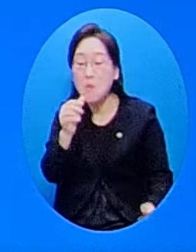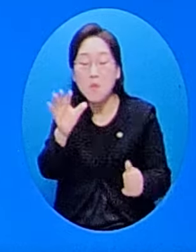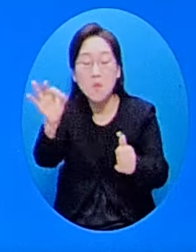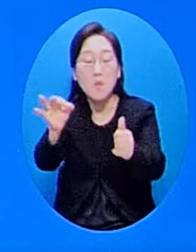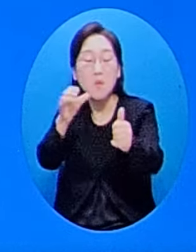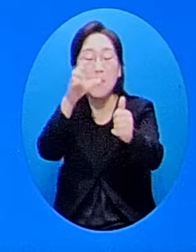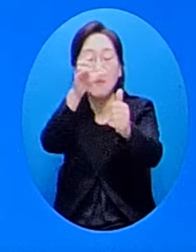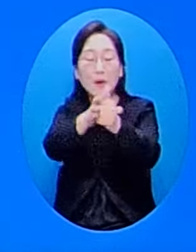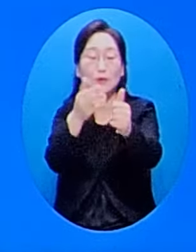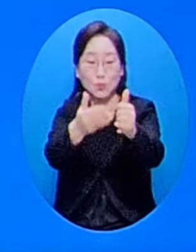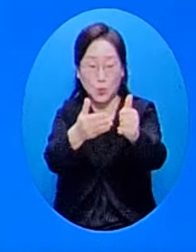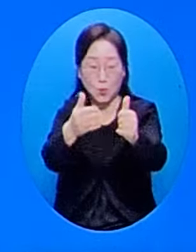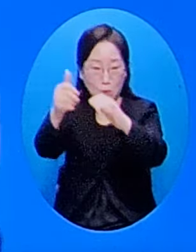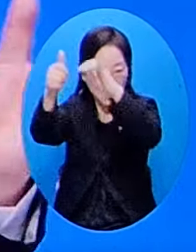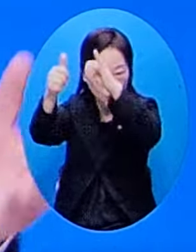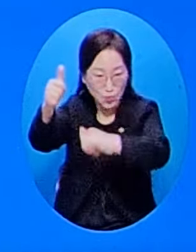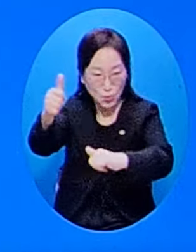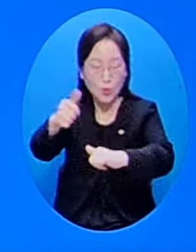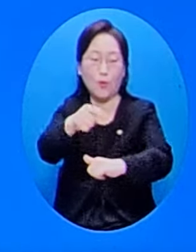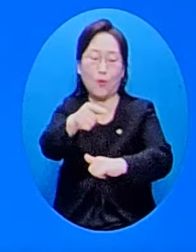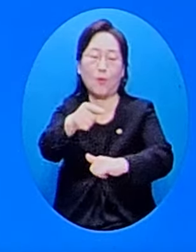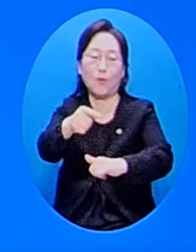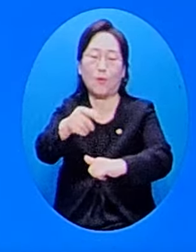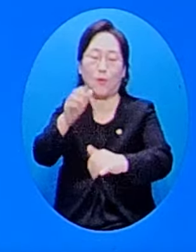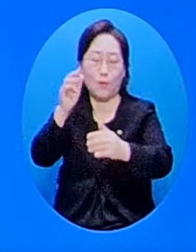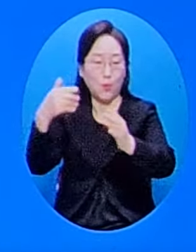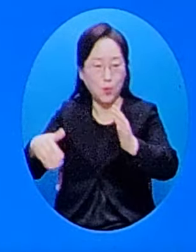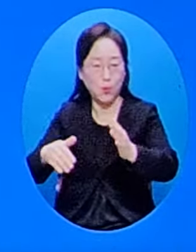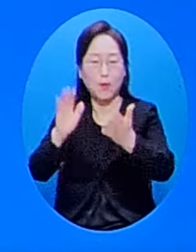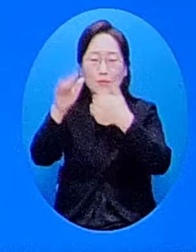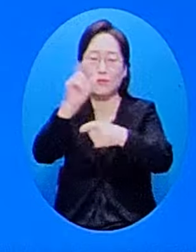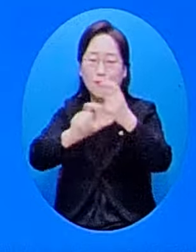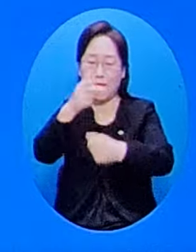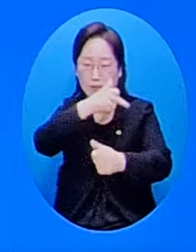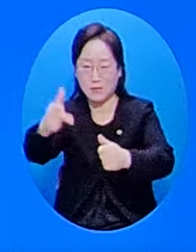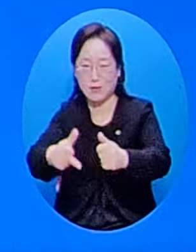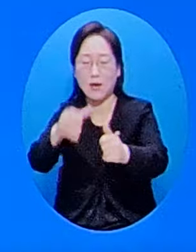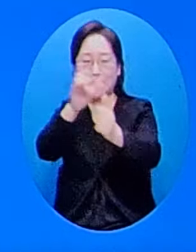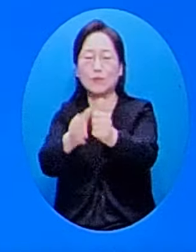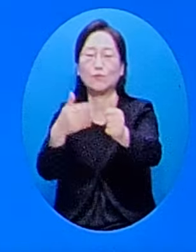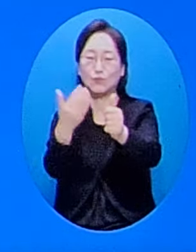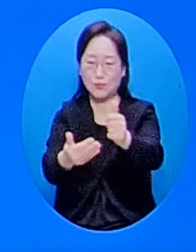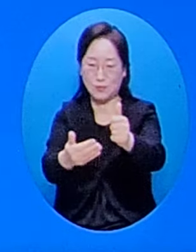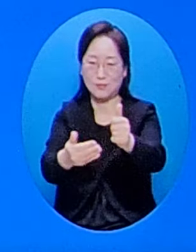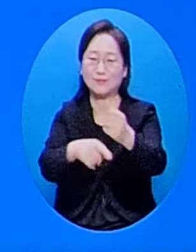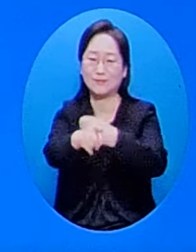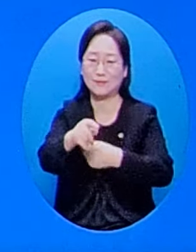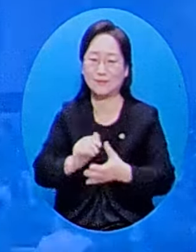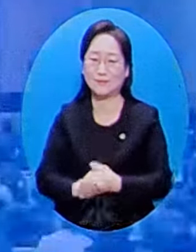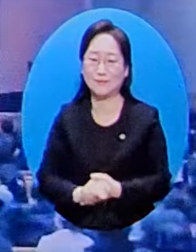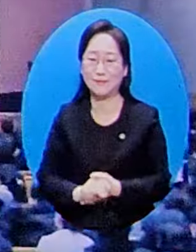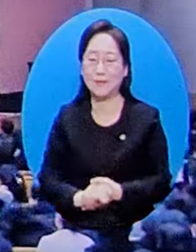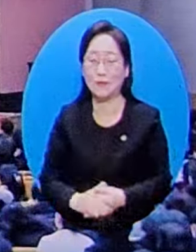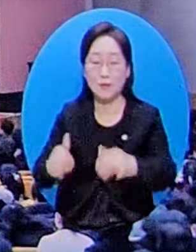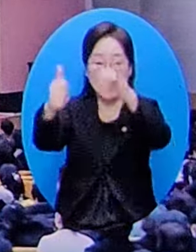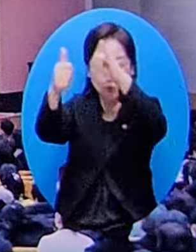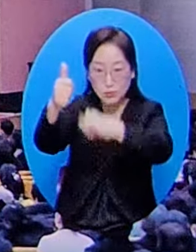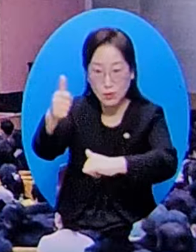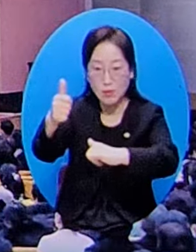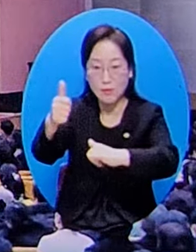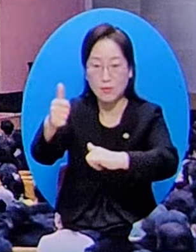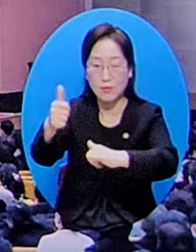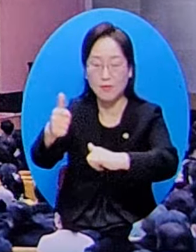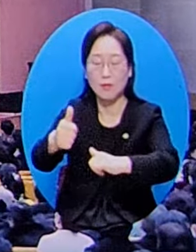거기 충성했으니 앞으로 더 큰 것을 내게 맡겨주겠다 라고 하는 의미가 담겨 있습니다. 충성하였음에, 다시